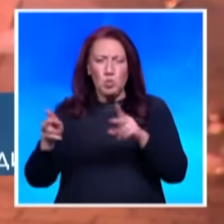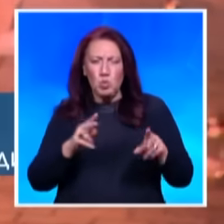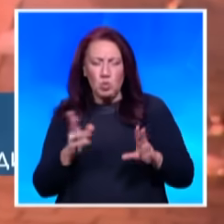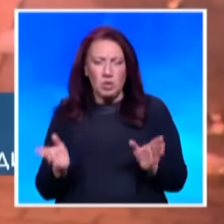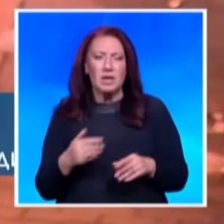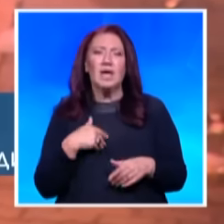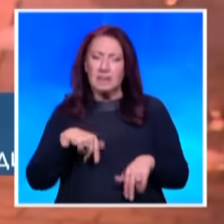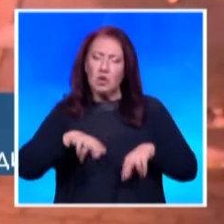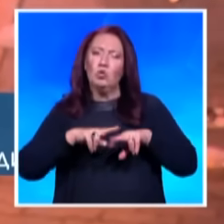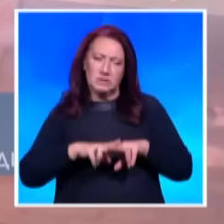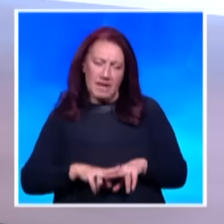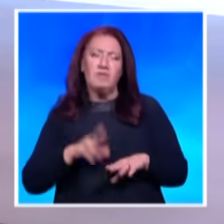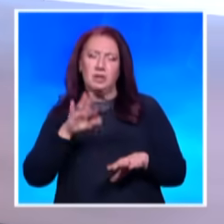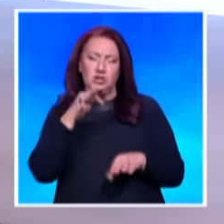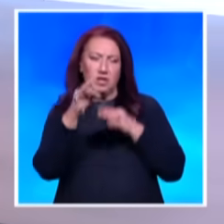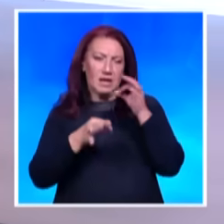ви разкажем.